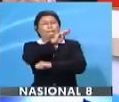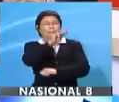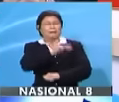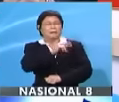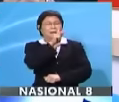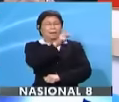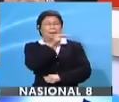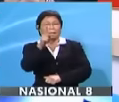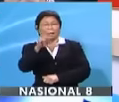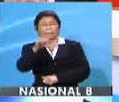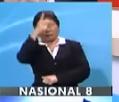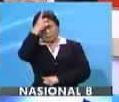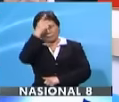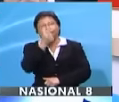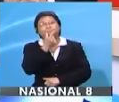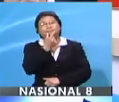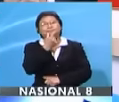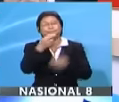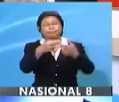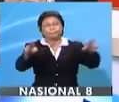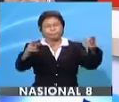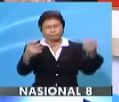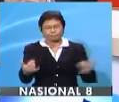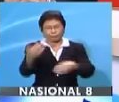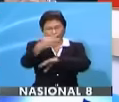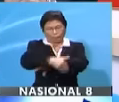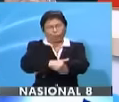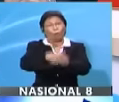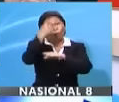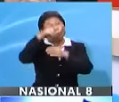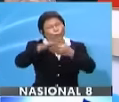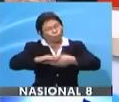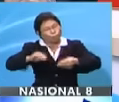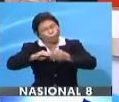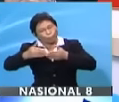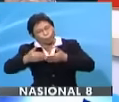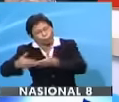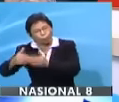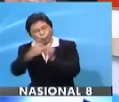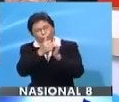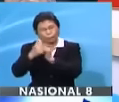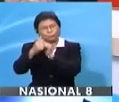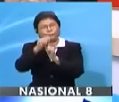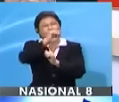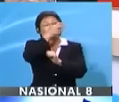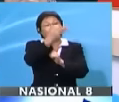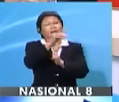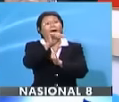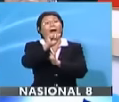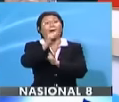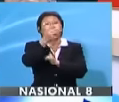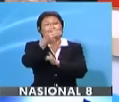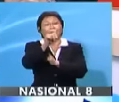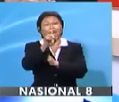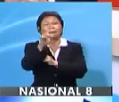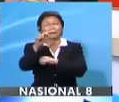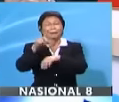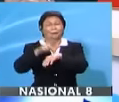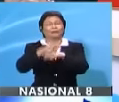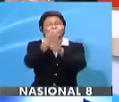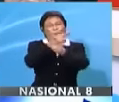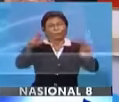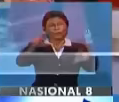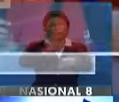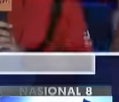dan Multimedia Dato' Sri Ahmad Syabri Cheng. Dan untuk perkembangan selanjutnya, terus bersama Syuhada Hashim yang telah pun bersedia di